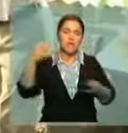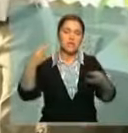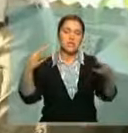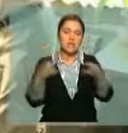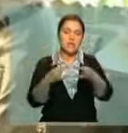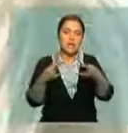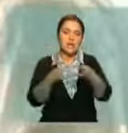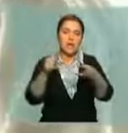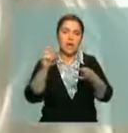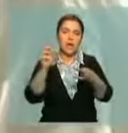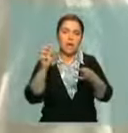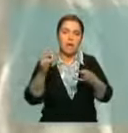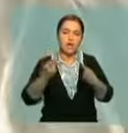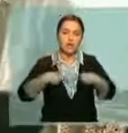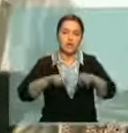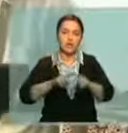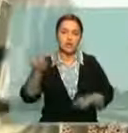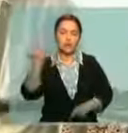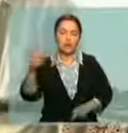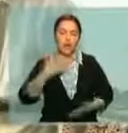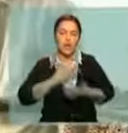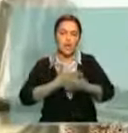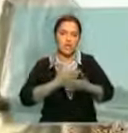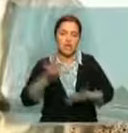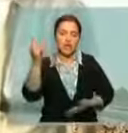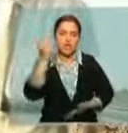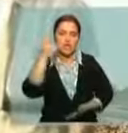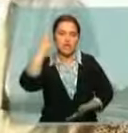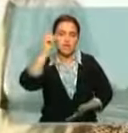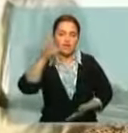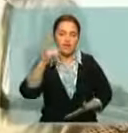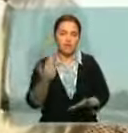ему вручило агентство «Хабар», чтобы активный ветеран был в курсе